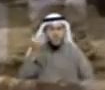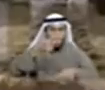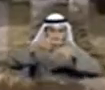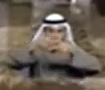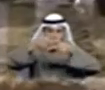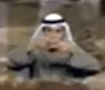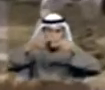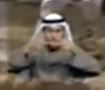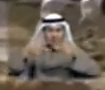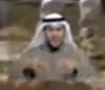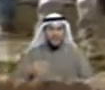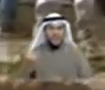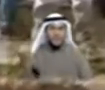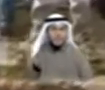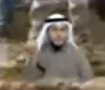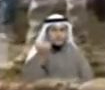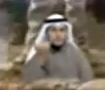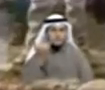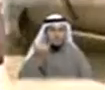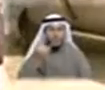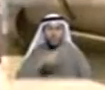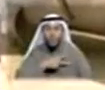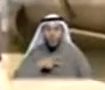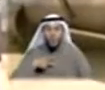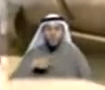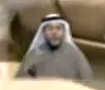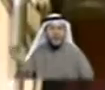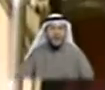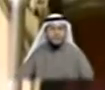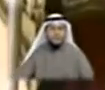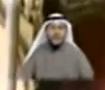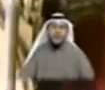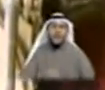الكويت على المستويين الرسمي والأهلي بمبلغ